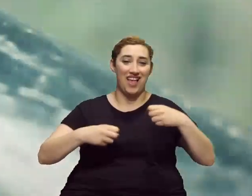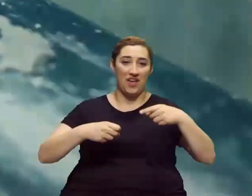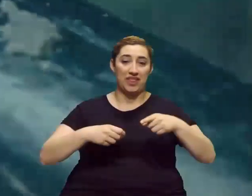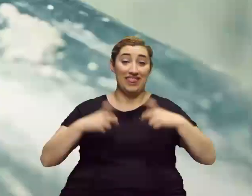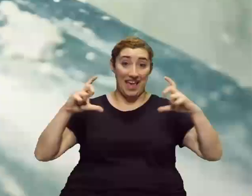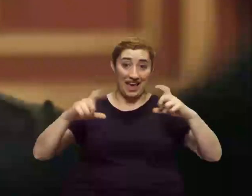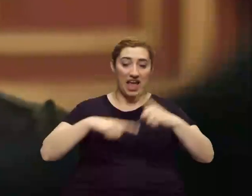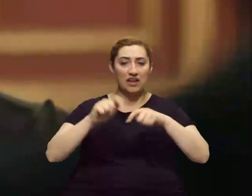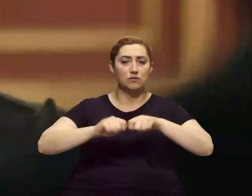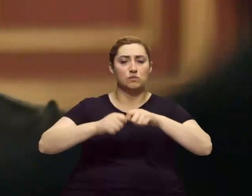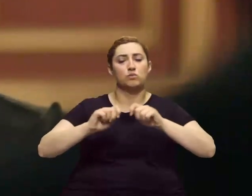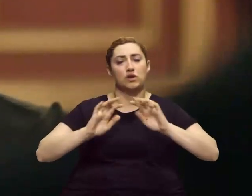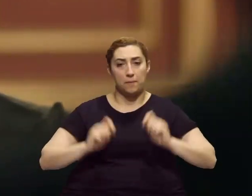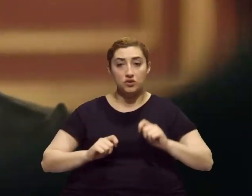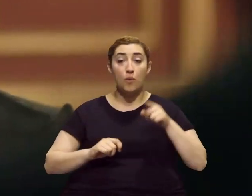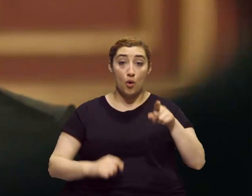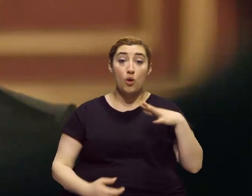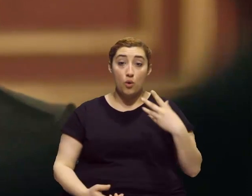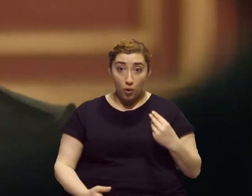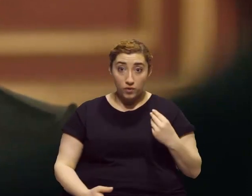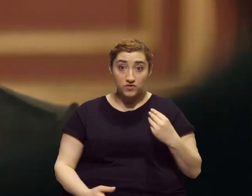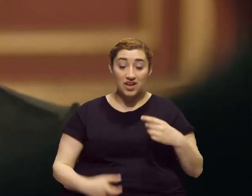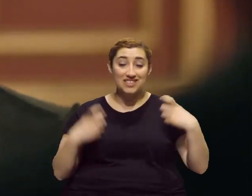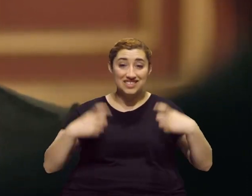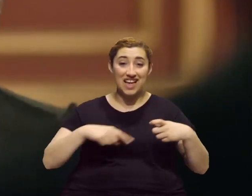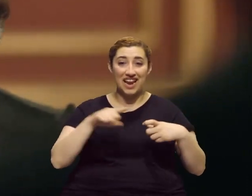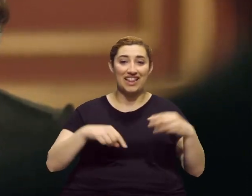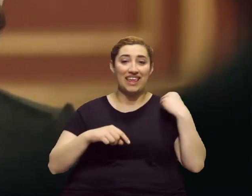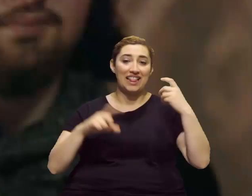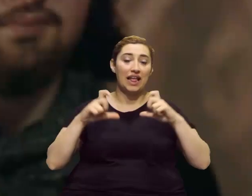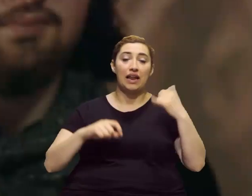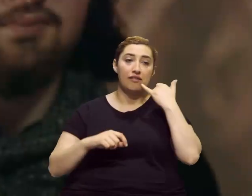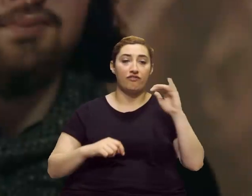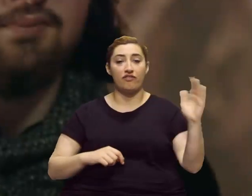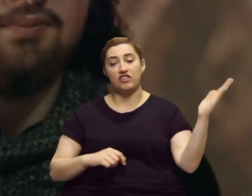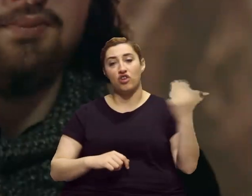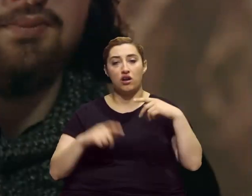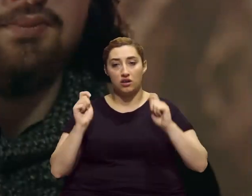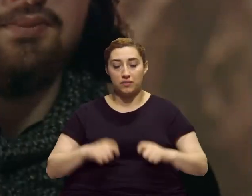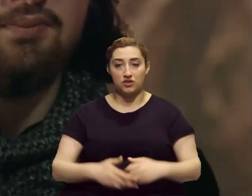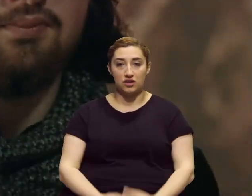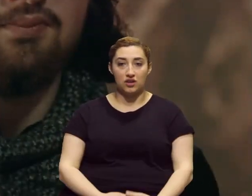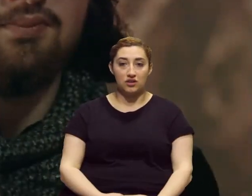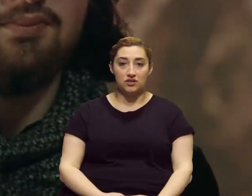işlemez hale getirecek. Bunun üzerine saraydan yeni tekerlek isteyecekler.